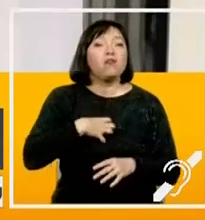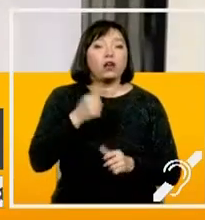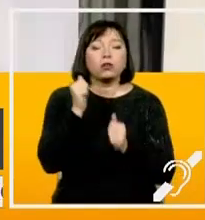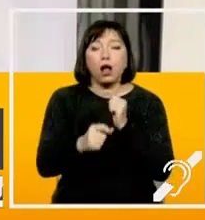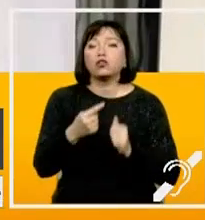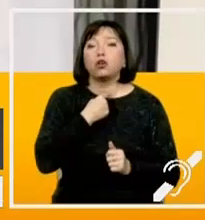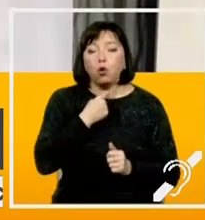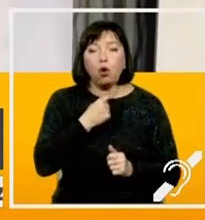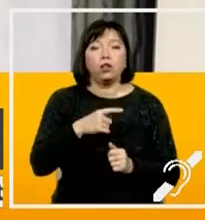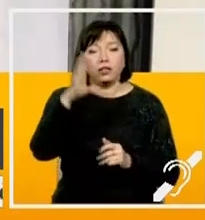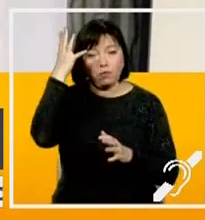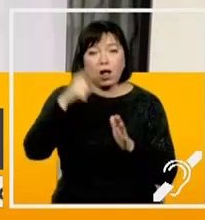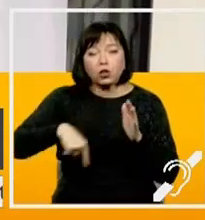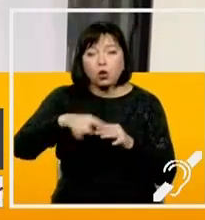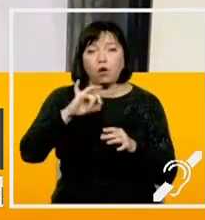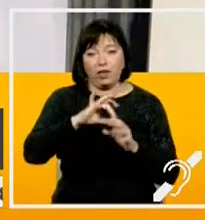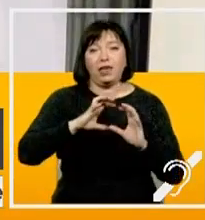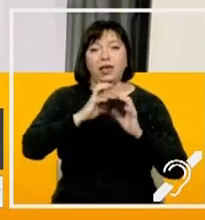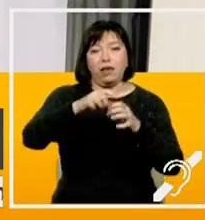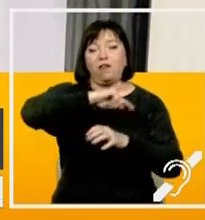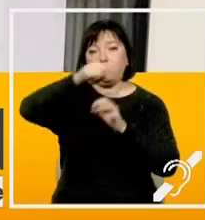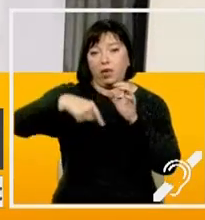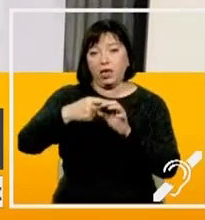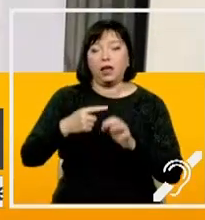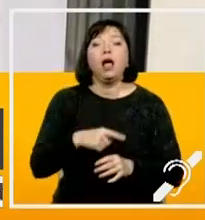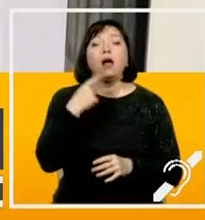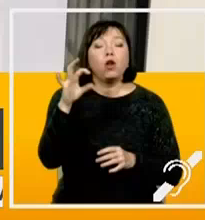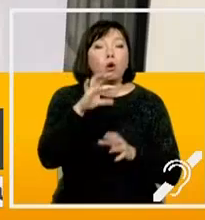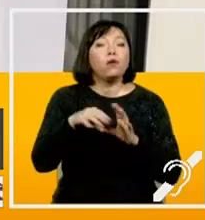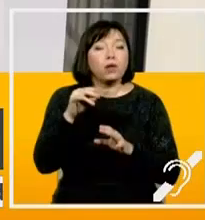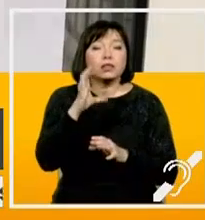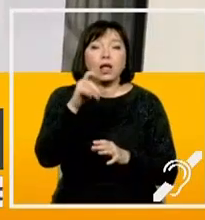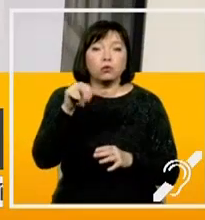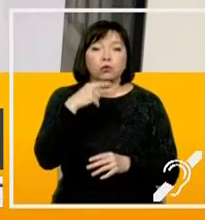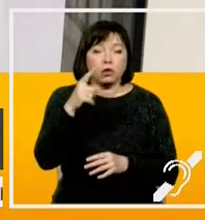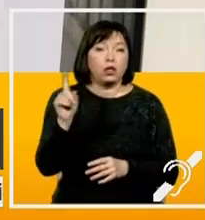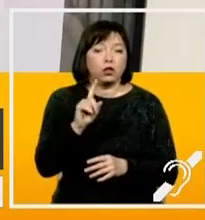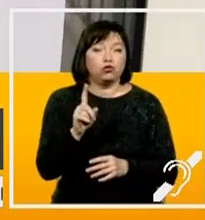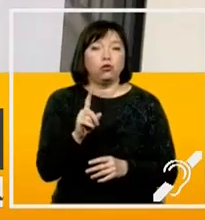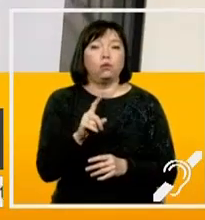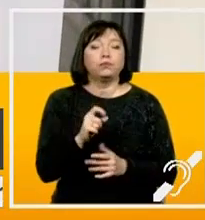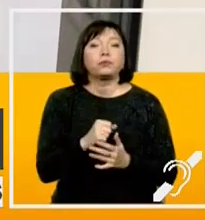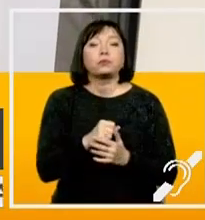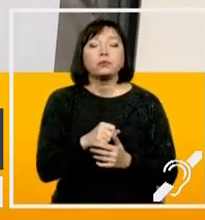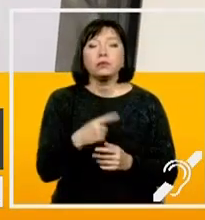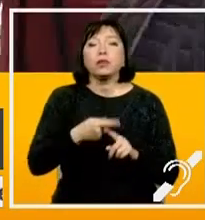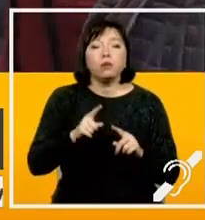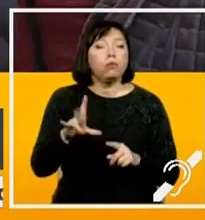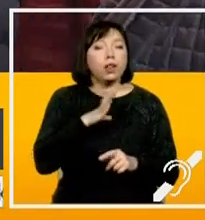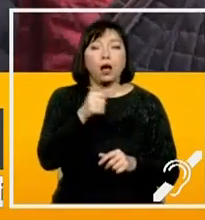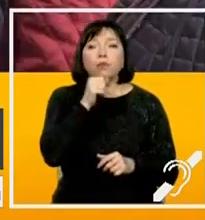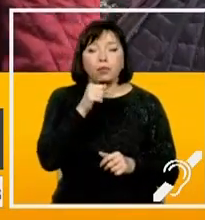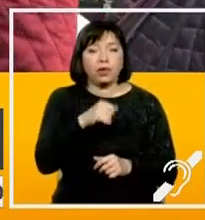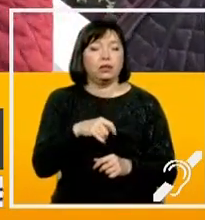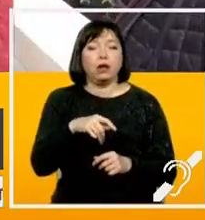și din toate colțurile lumii. Vorbind despre procesul electoral, Sandu a declarat că, cităm din nou, a fost un atentat